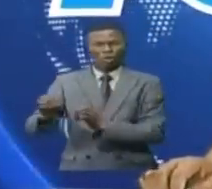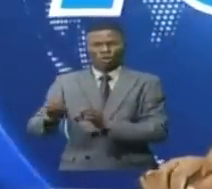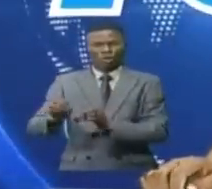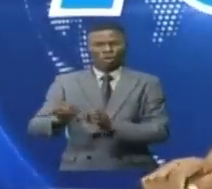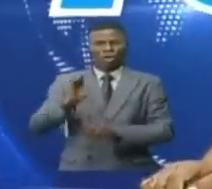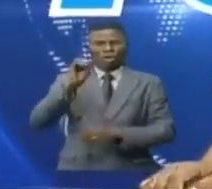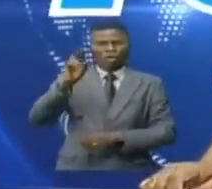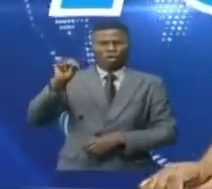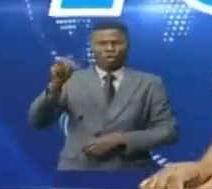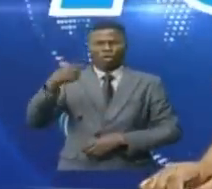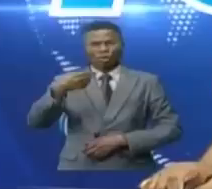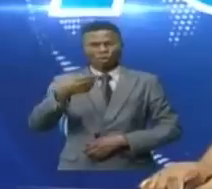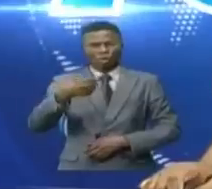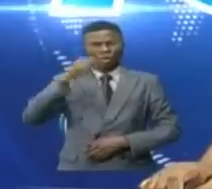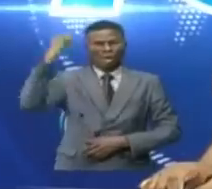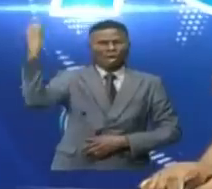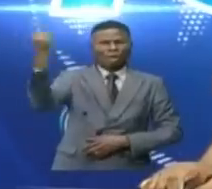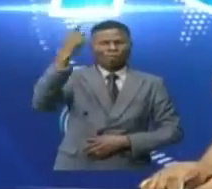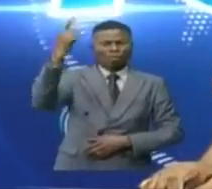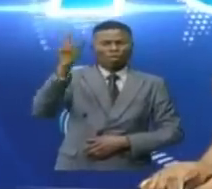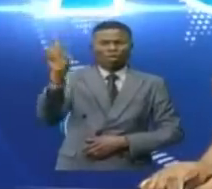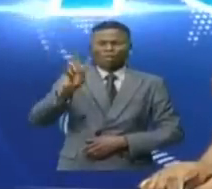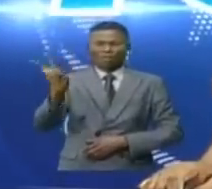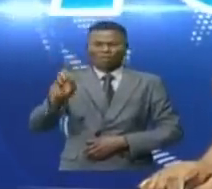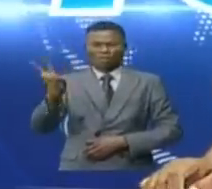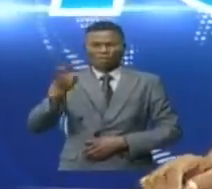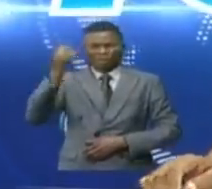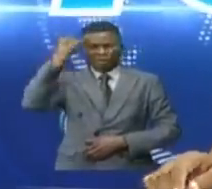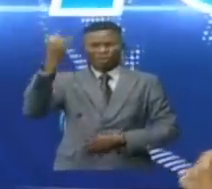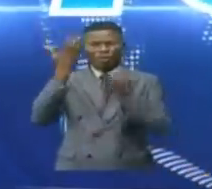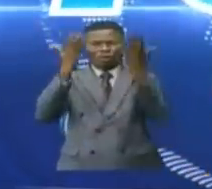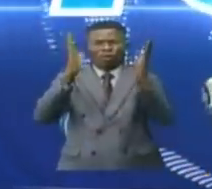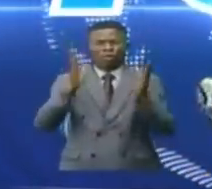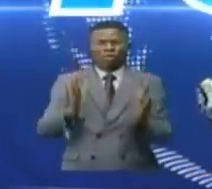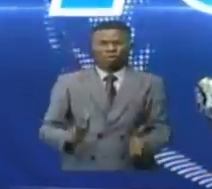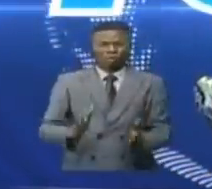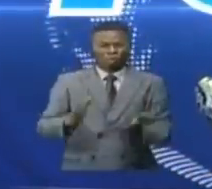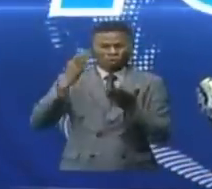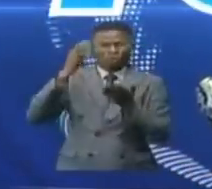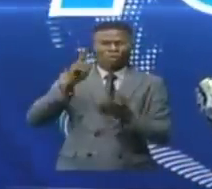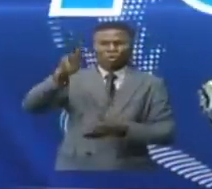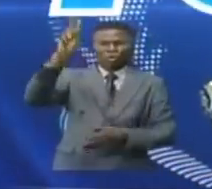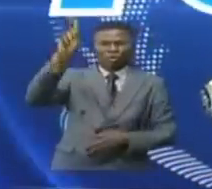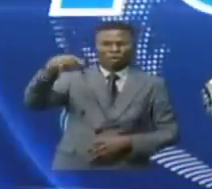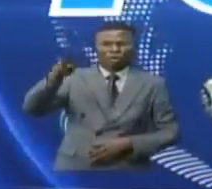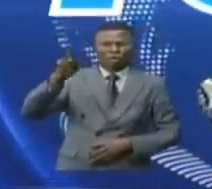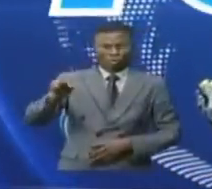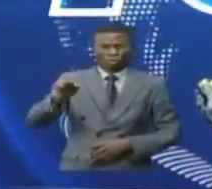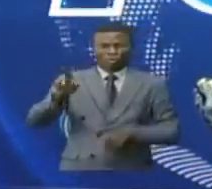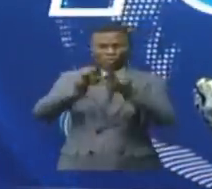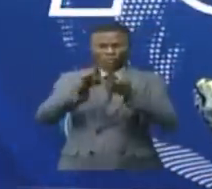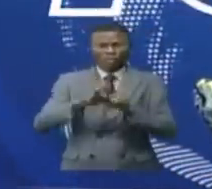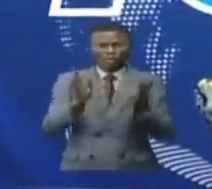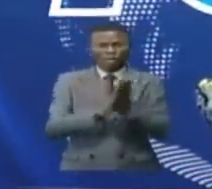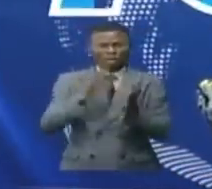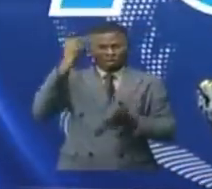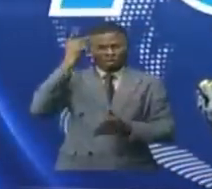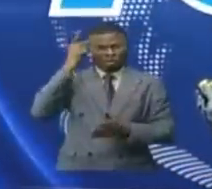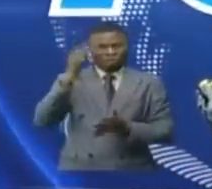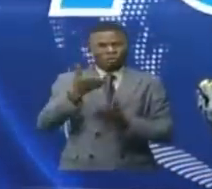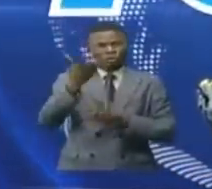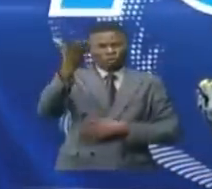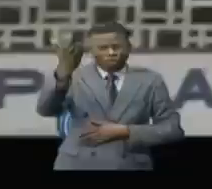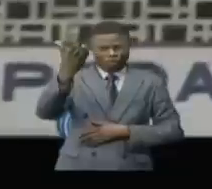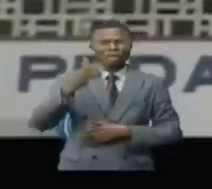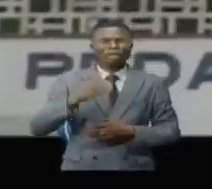l'ONG Monde Vert à l'intention des étudiants de l'UPEN et des écoles de Kinshasa. Rodé Panda nous